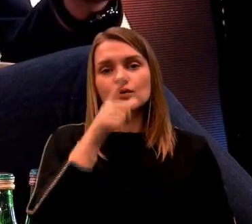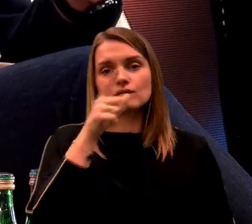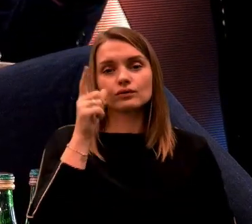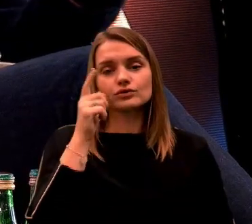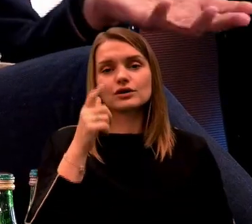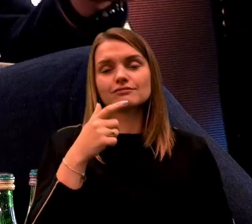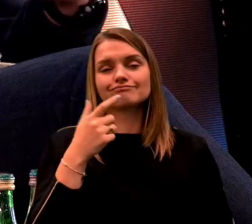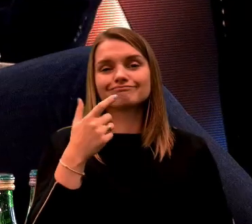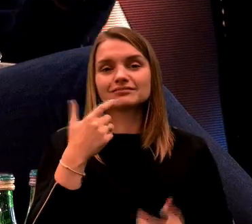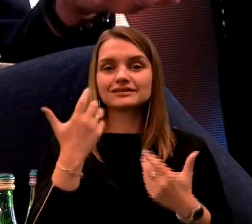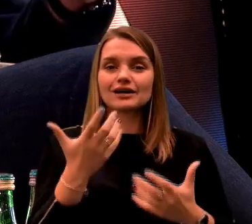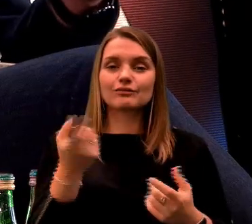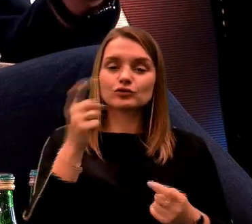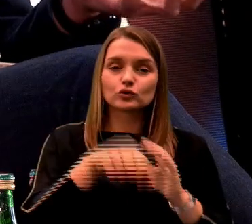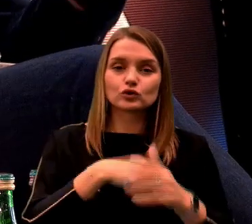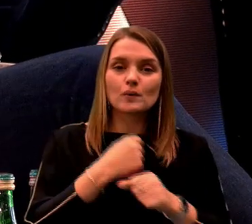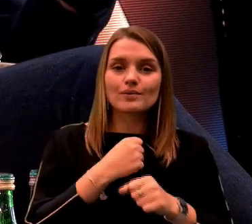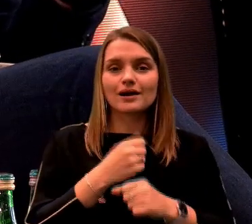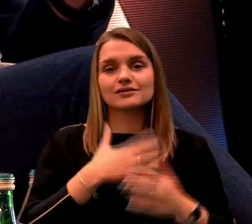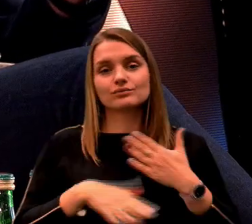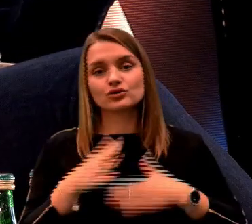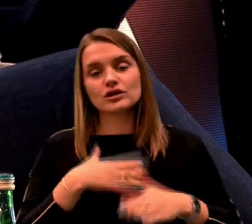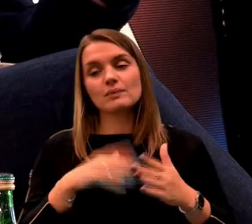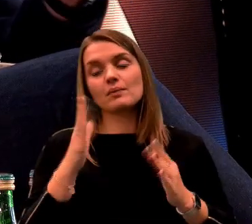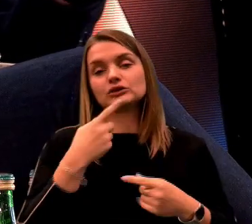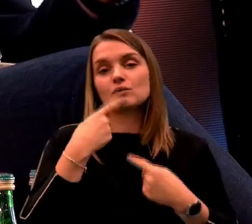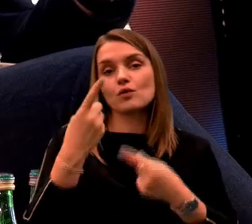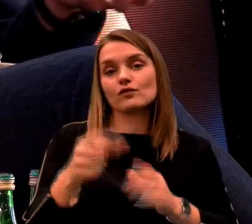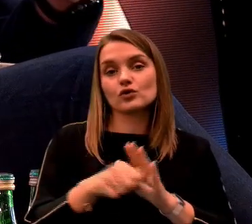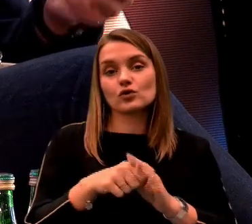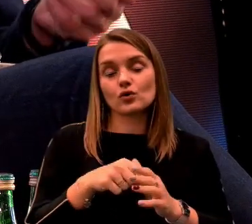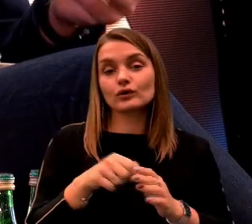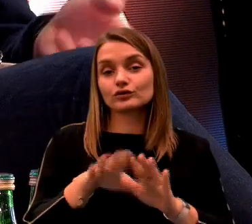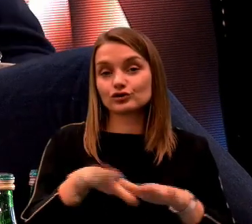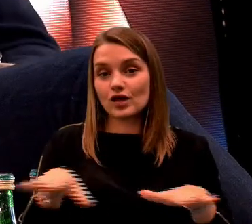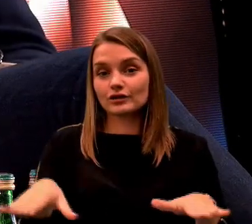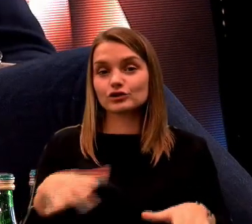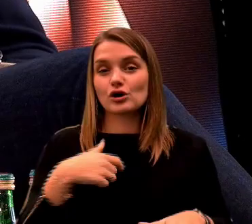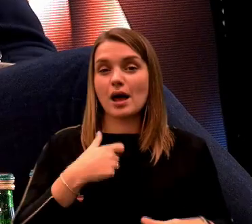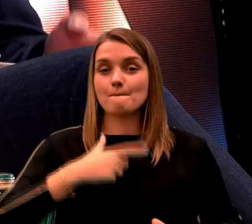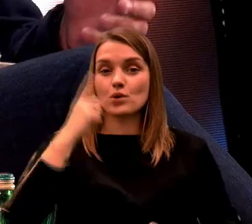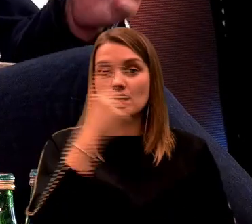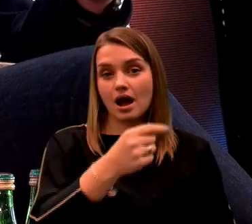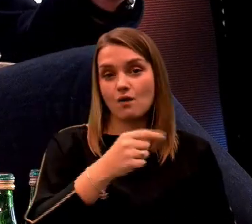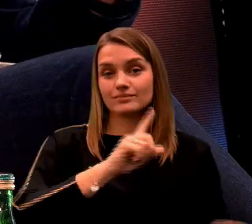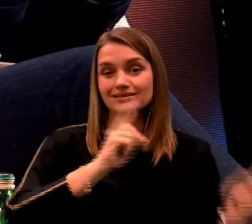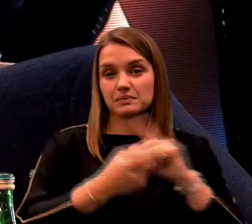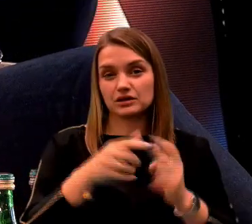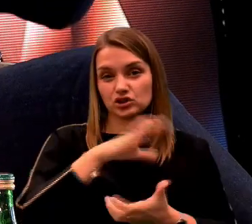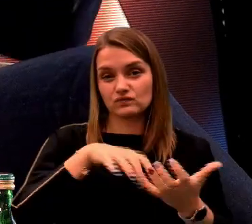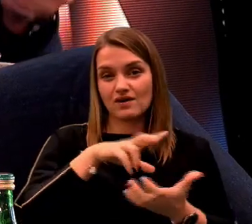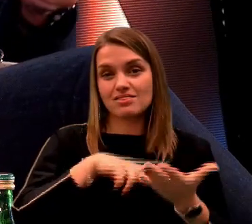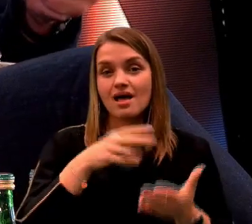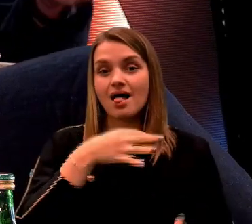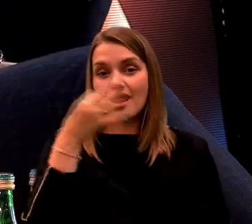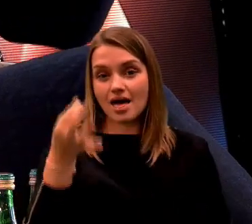pracy przyjemnie, tacy nastawieni, będą mówili dzieciom, że właśnie wyjechałem pozmieniać świat na lepsze i tak dalej, no to